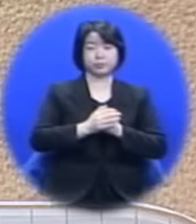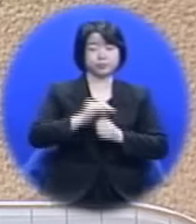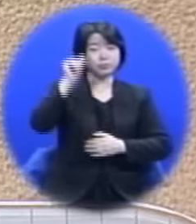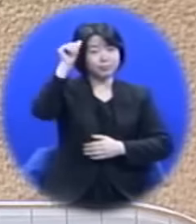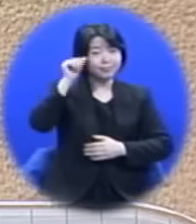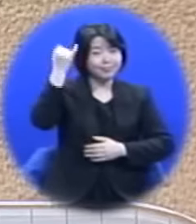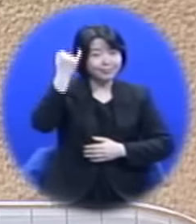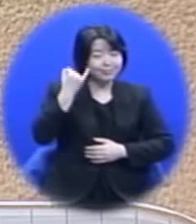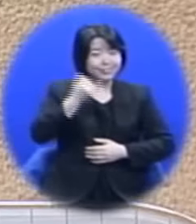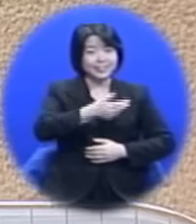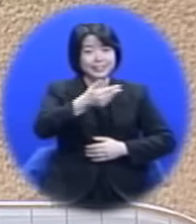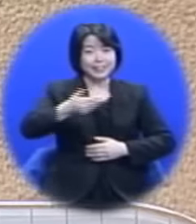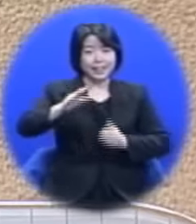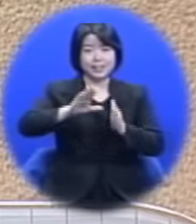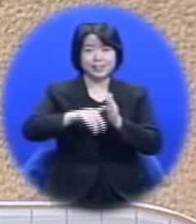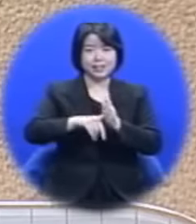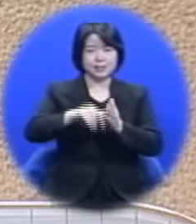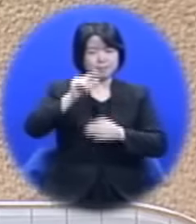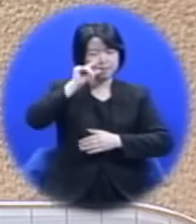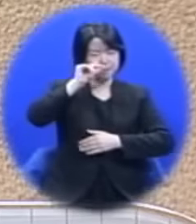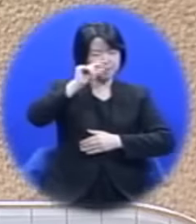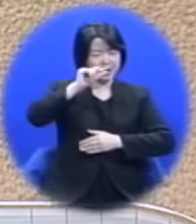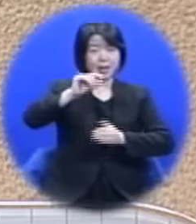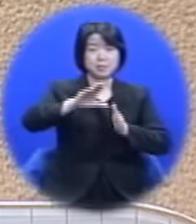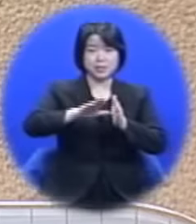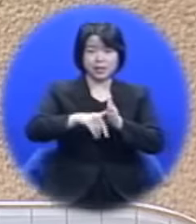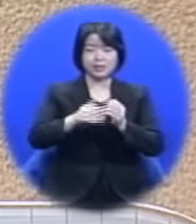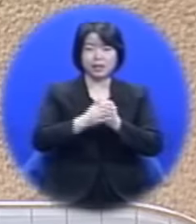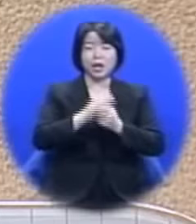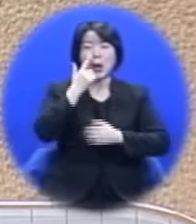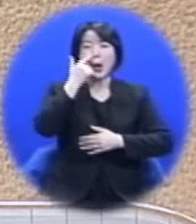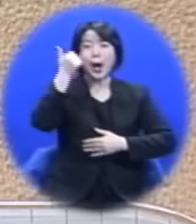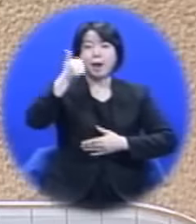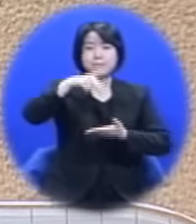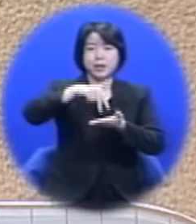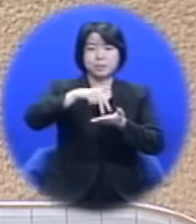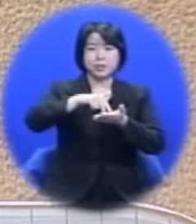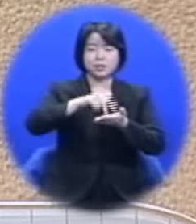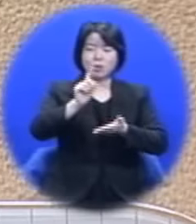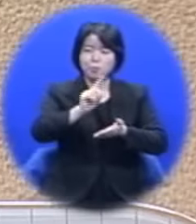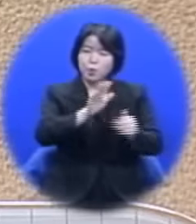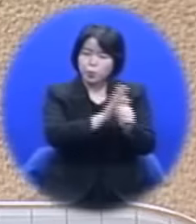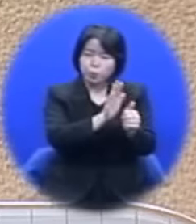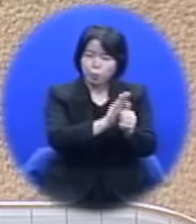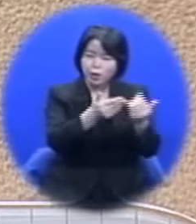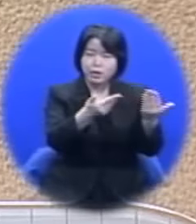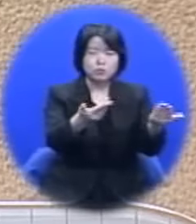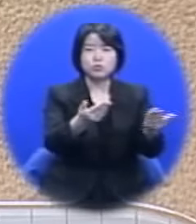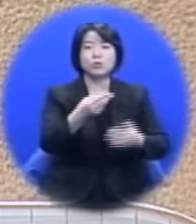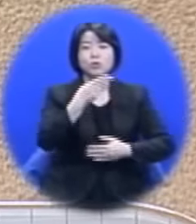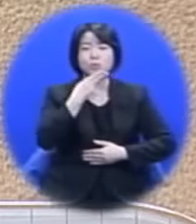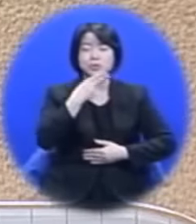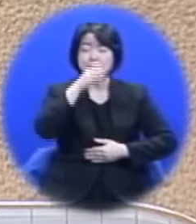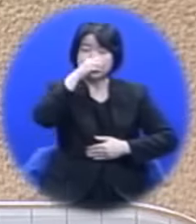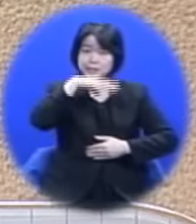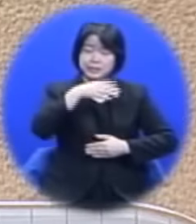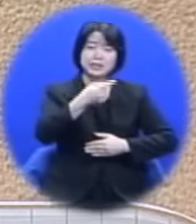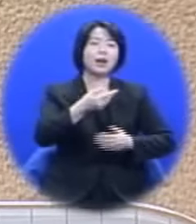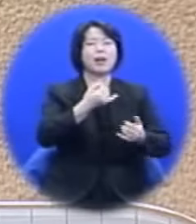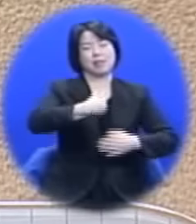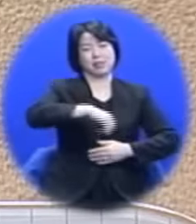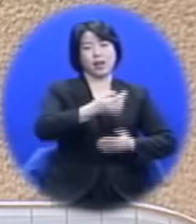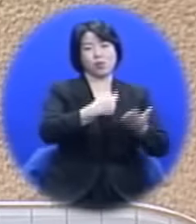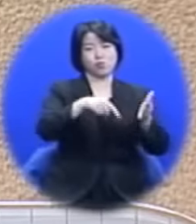지나면서 참 예민해질 때이 참 아버지로서 어떻게 해줄 방법이 잘 없이 그죠 위해서